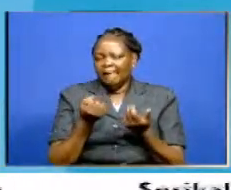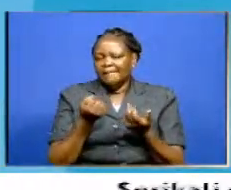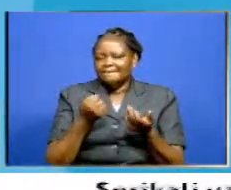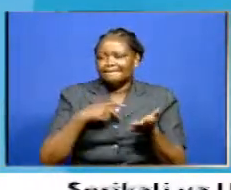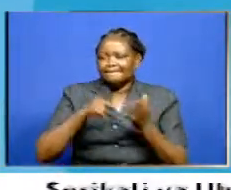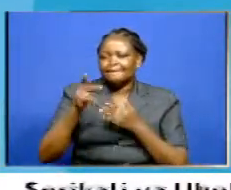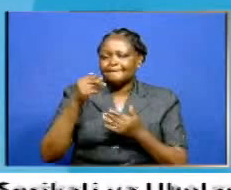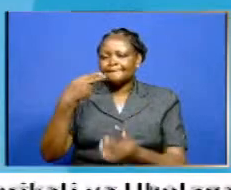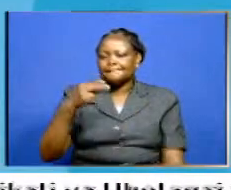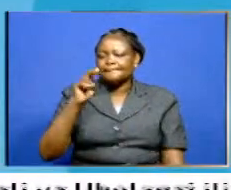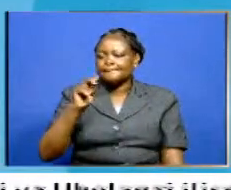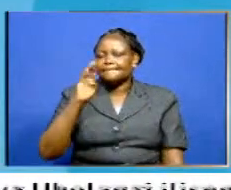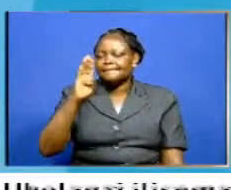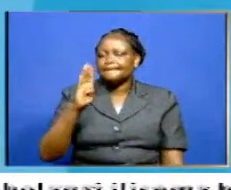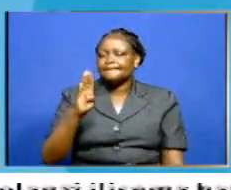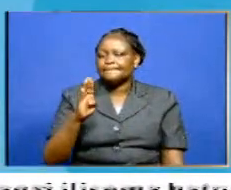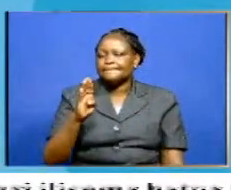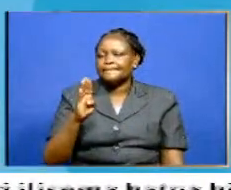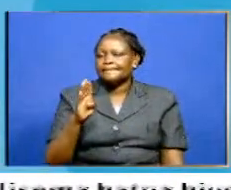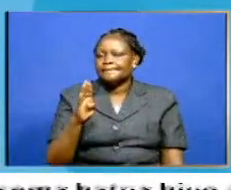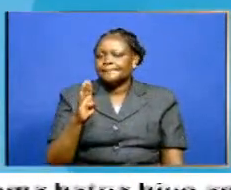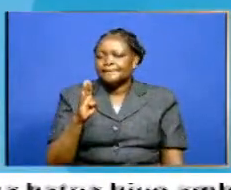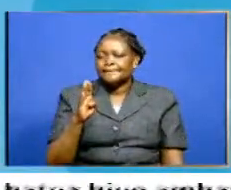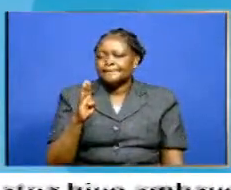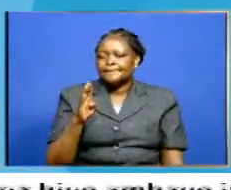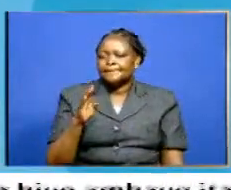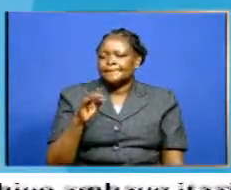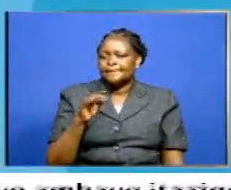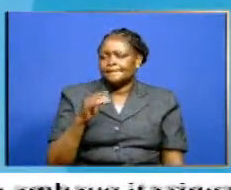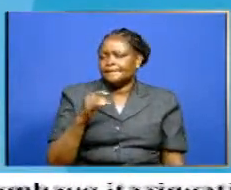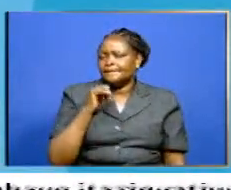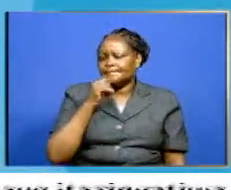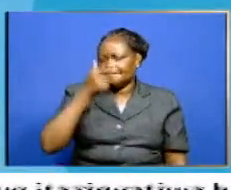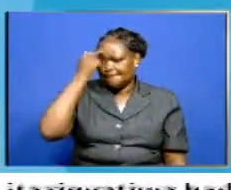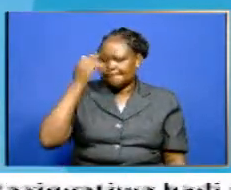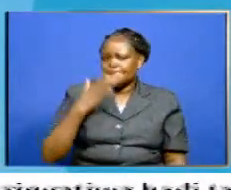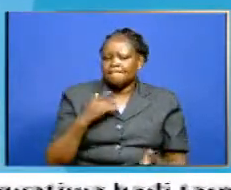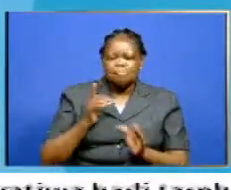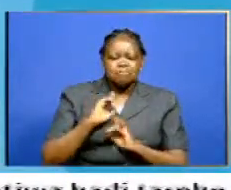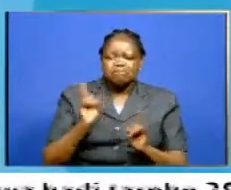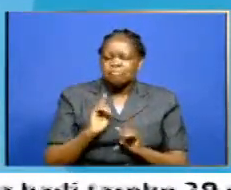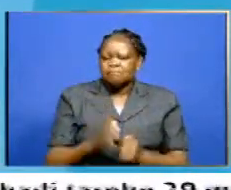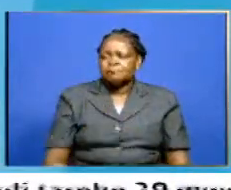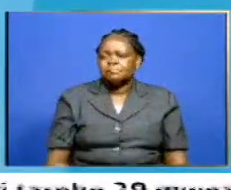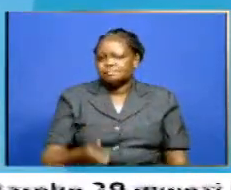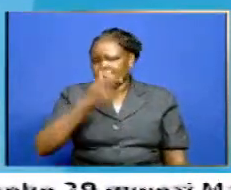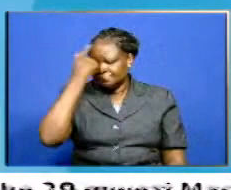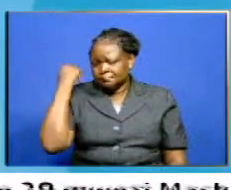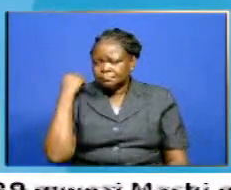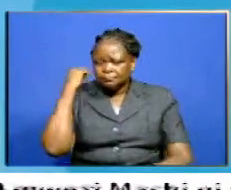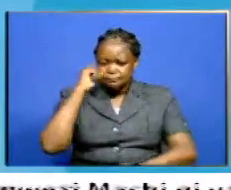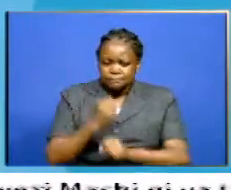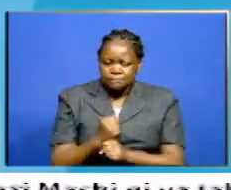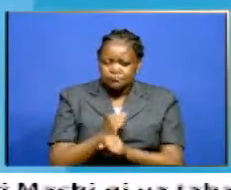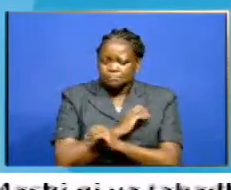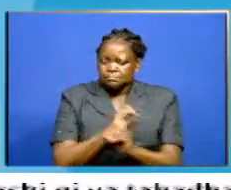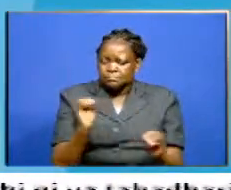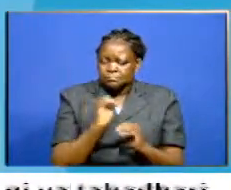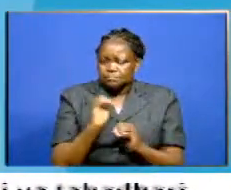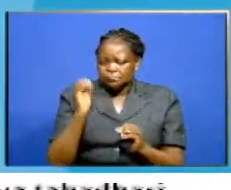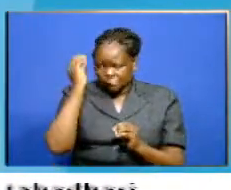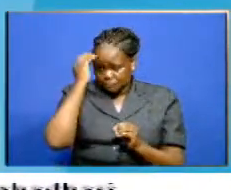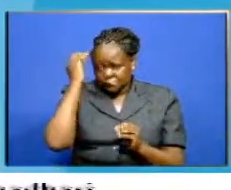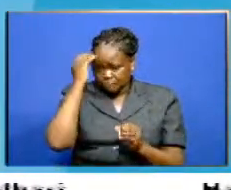mkopo ambao walipatiwa na HELB, si kwa kupenda kwao, ni kwamba hawana kazi. Wanafunzi